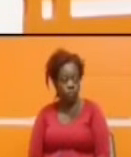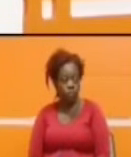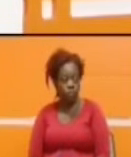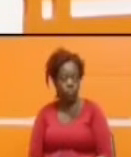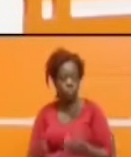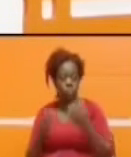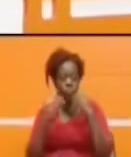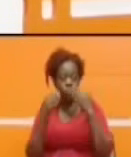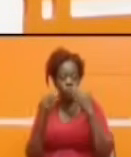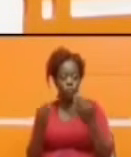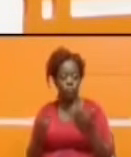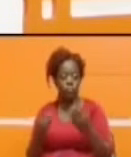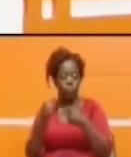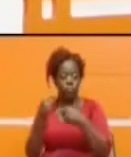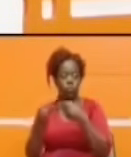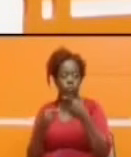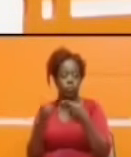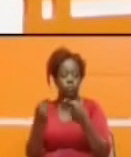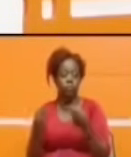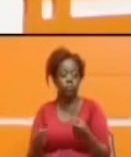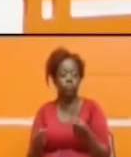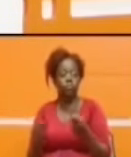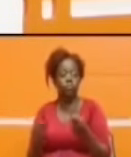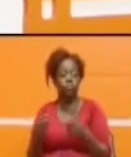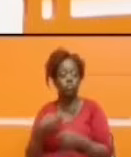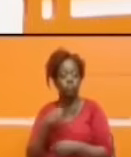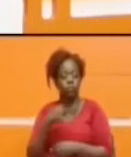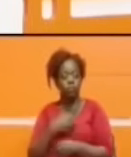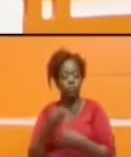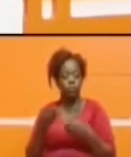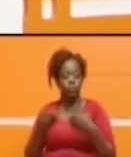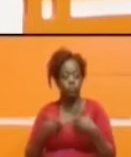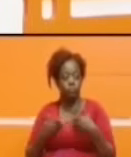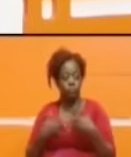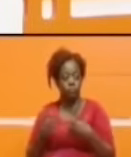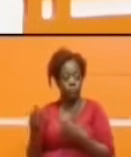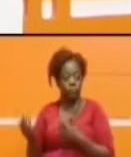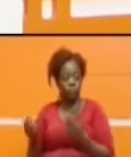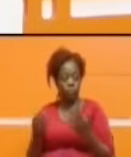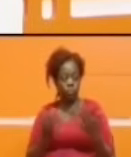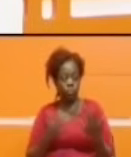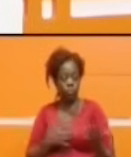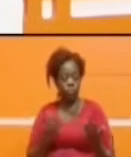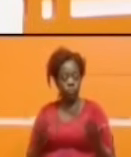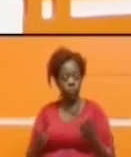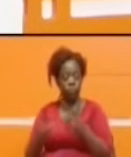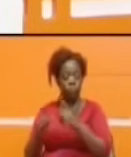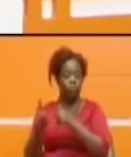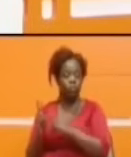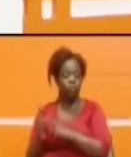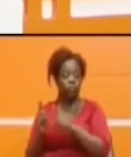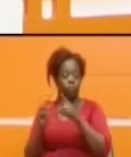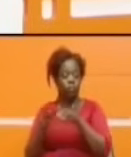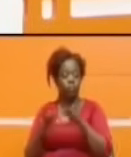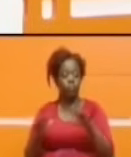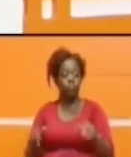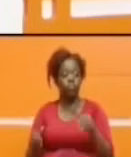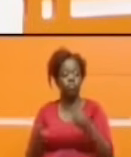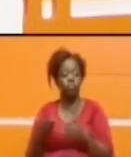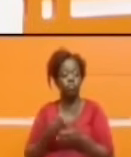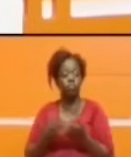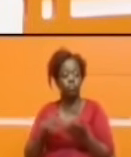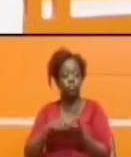Mwebalire ddala betutambula nabo. Abasirikale b'obwannannyini abaleeteddwa okukuuma ettaka eririko